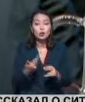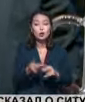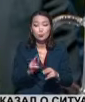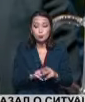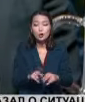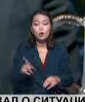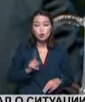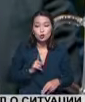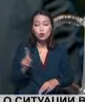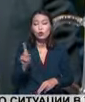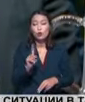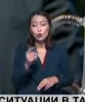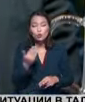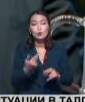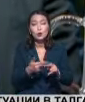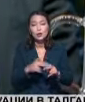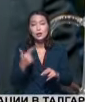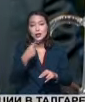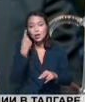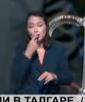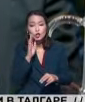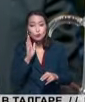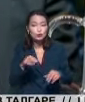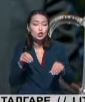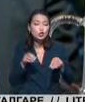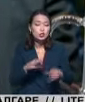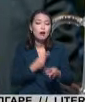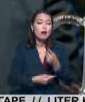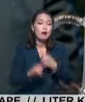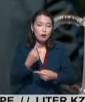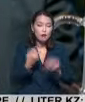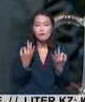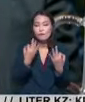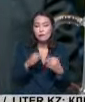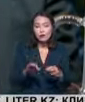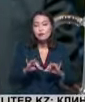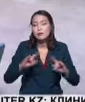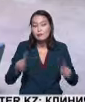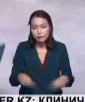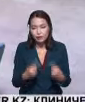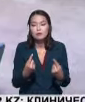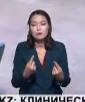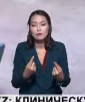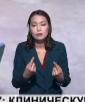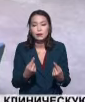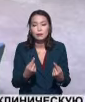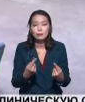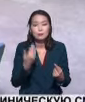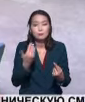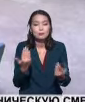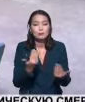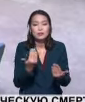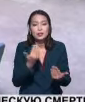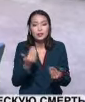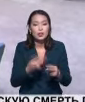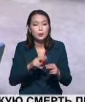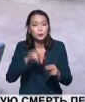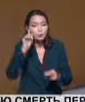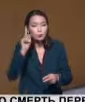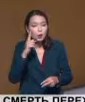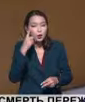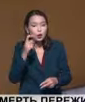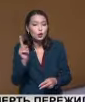ожидают, что палестинским гражданским лицам будет разрешено вернуться в свои общины и восстановиться. Со своей стороны, постпред Израиля заявил,